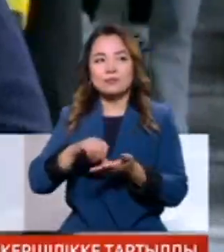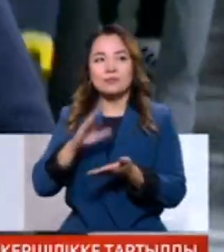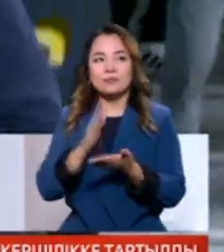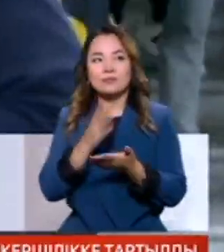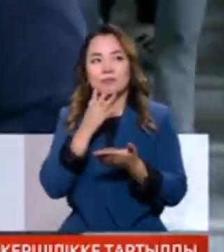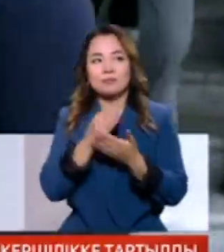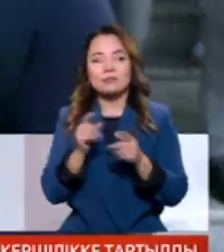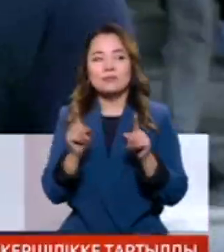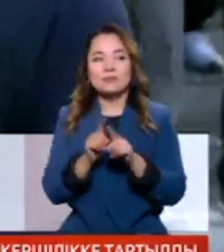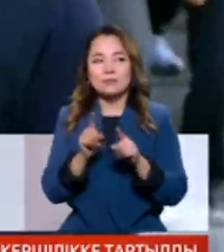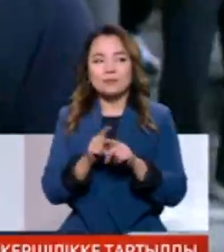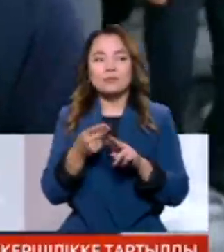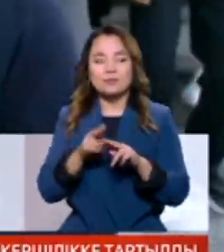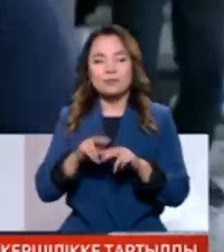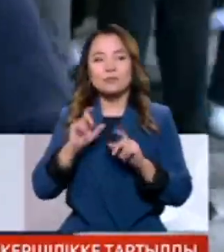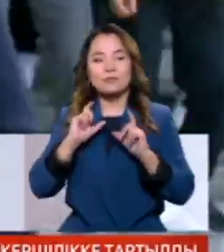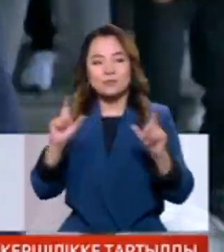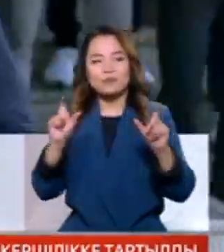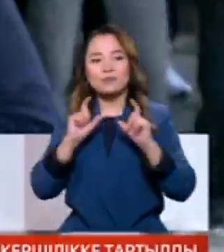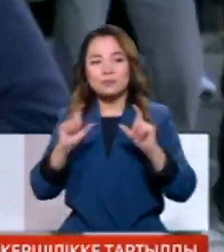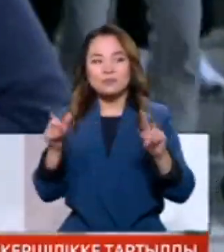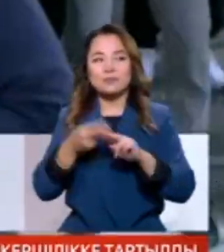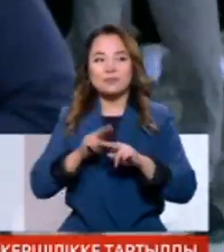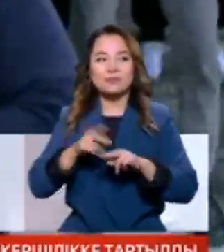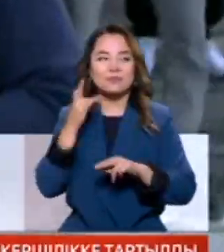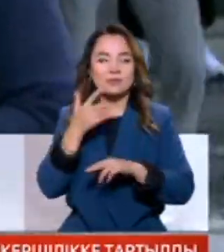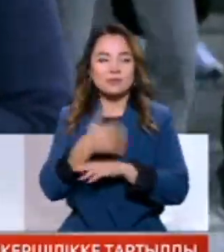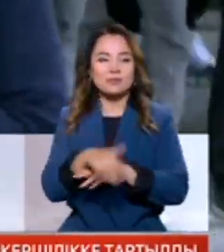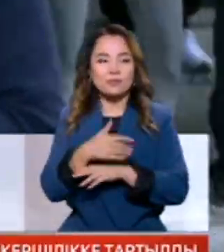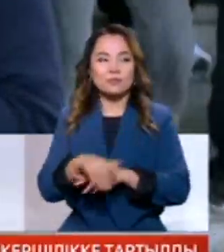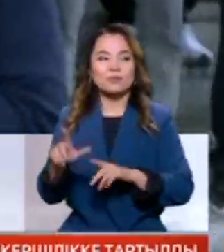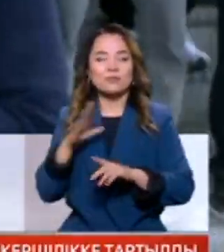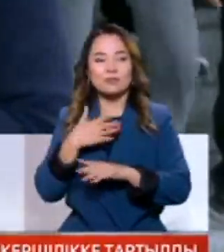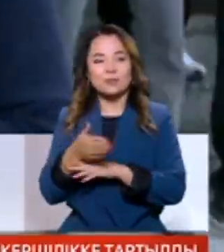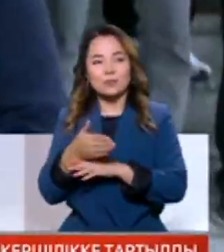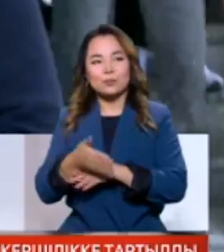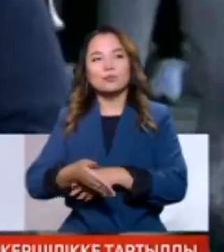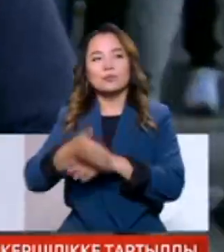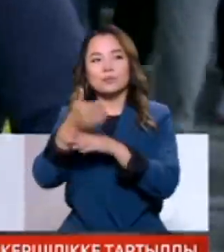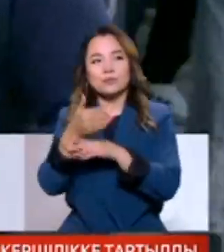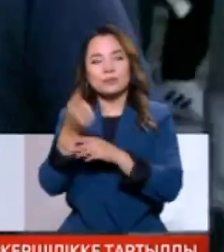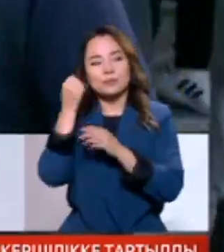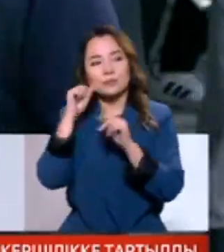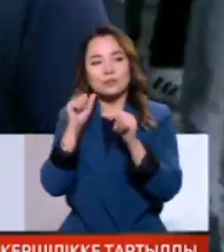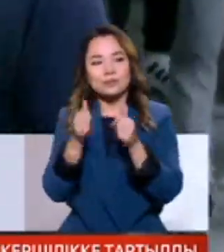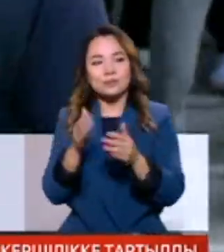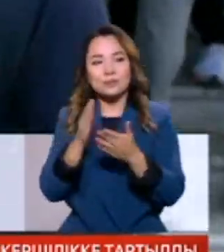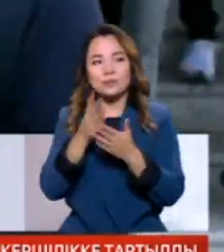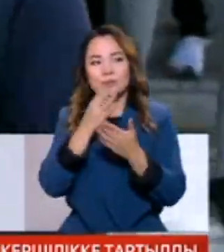бет алады. Мінекей осылай ұрандап, көк туды желбіретіп, Қазақстанның эмблемасы бар.